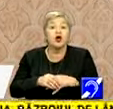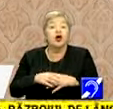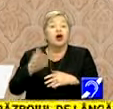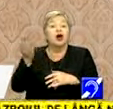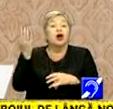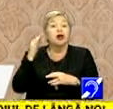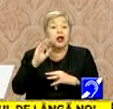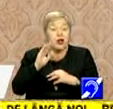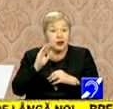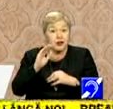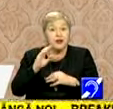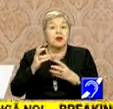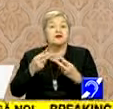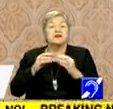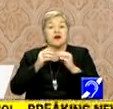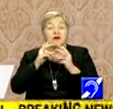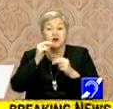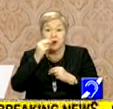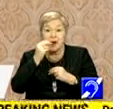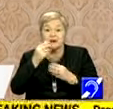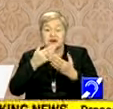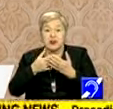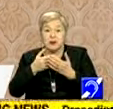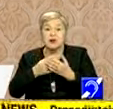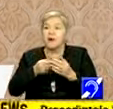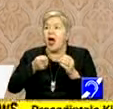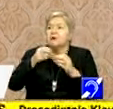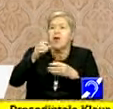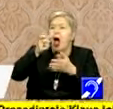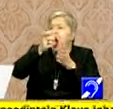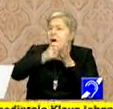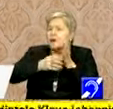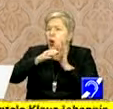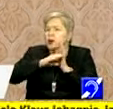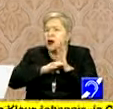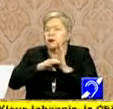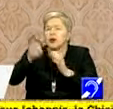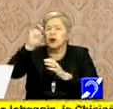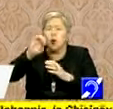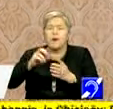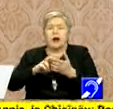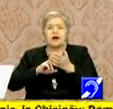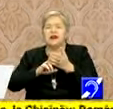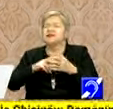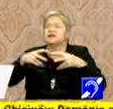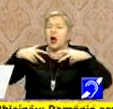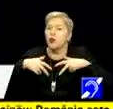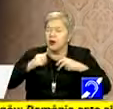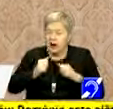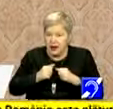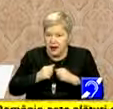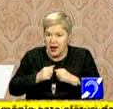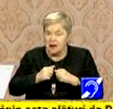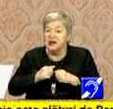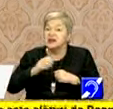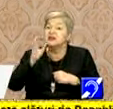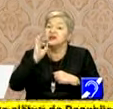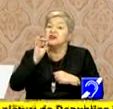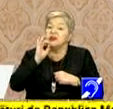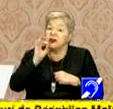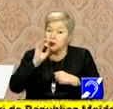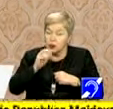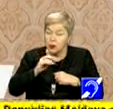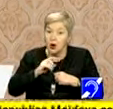înainte de a vorbi despre agenda europeană și despre această criză din Ucraina, fără îndoială